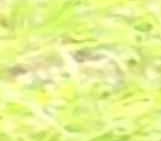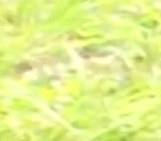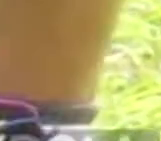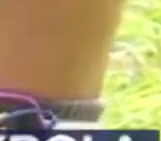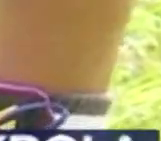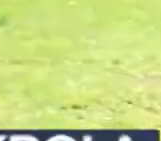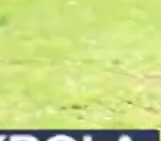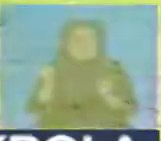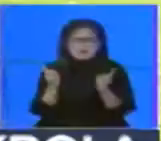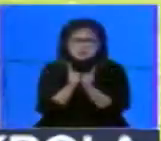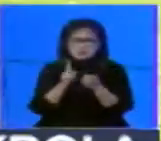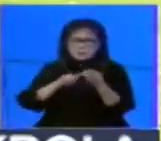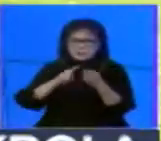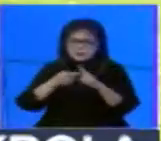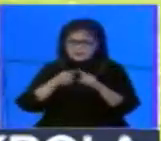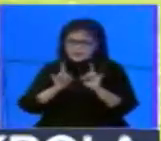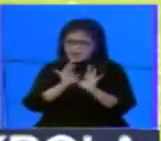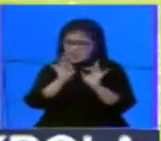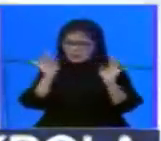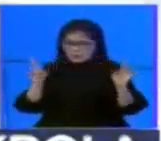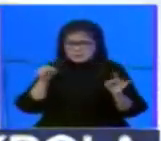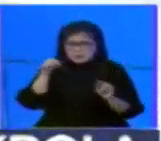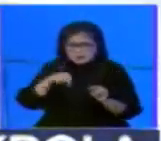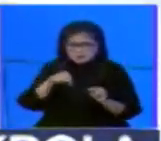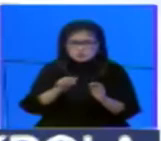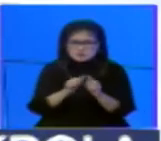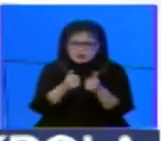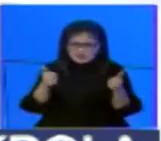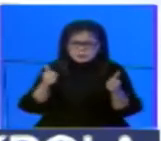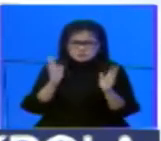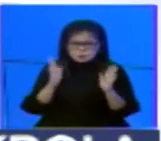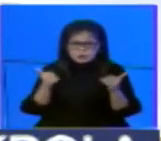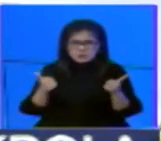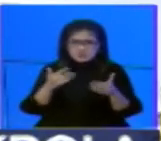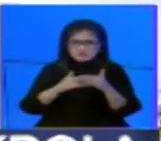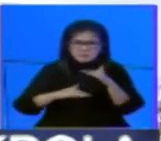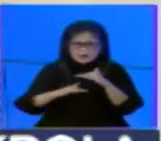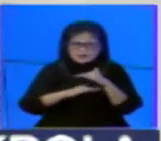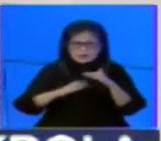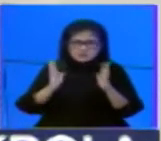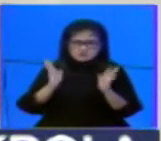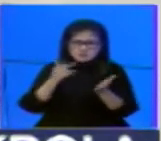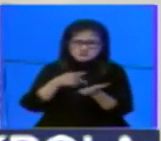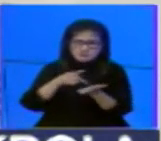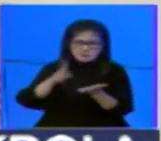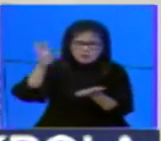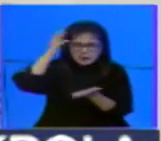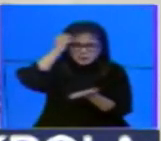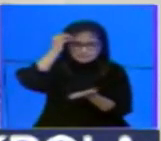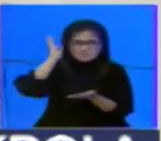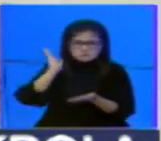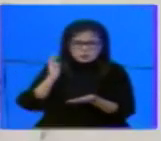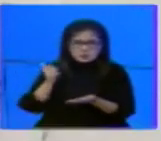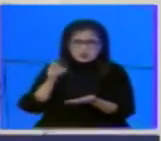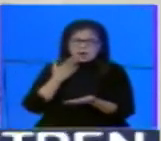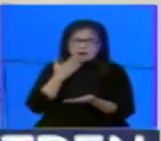ikut di pesantren itu. Jadi kita udah siap, maksudnya udah punya basic sepak bola. Alhamdulillah ketika di Liga Santri saya